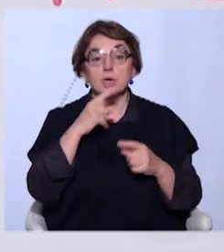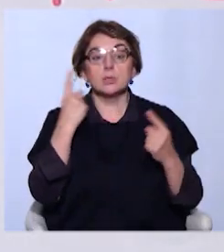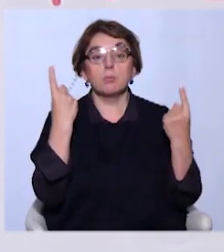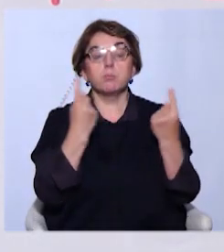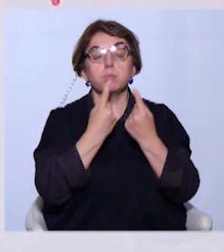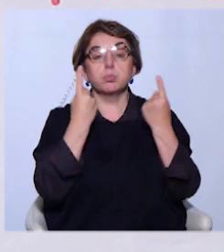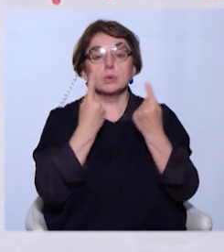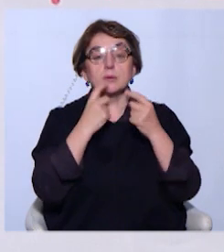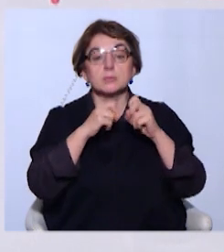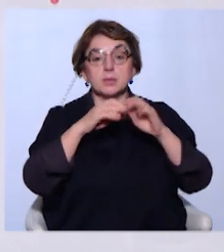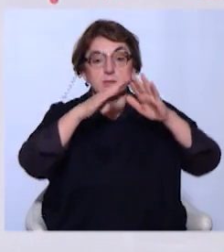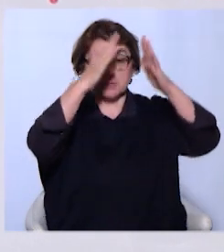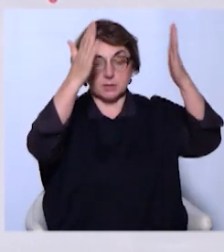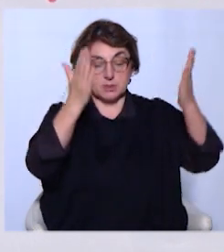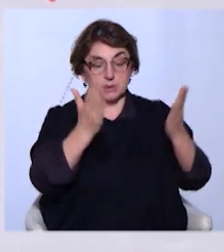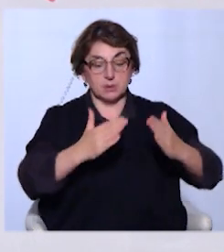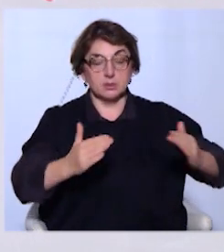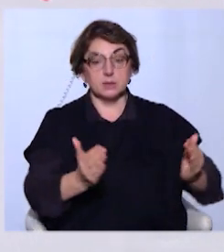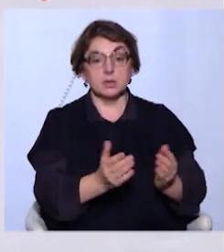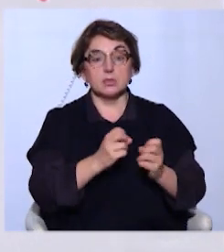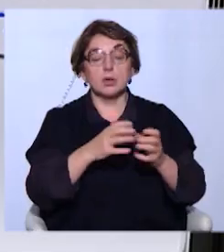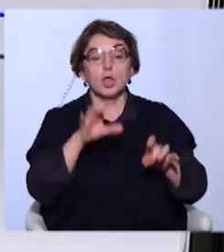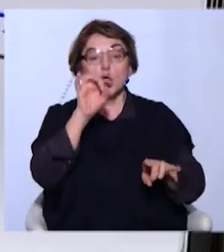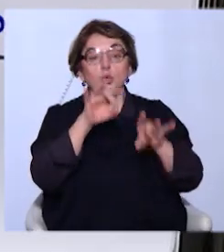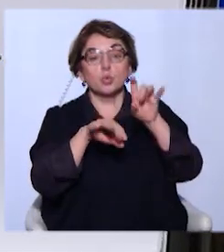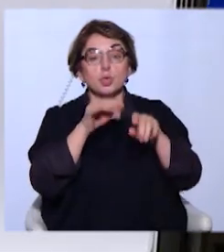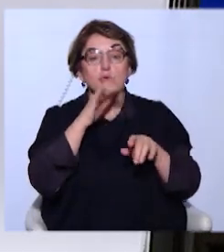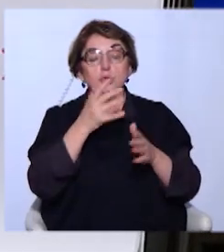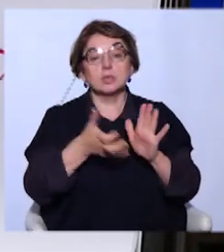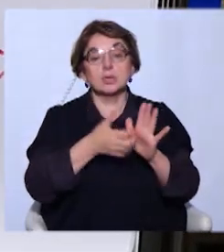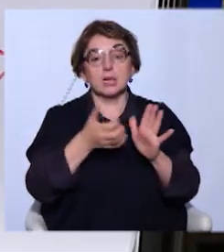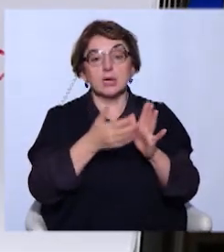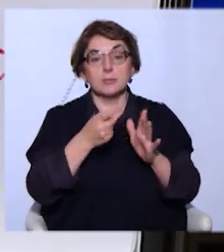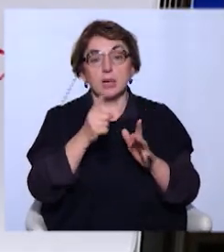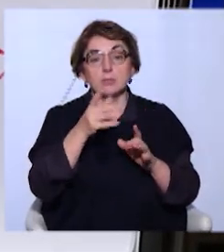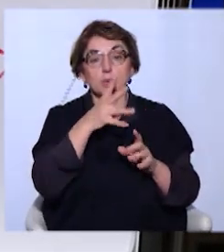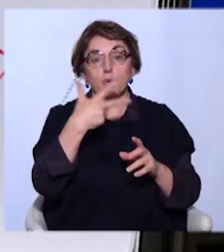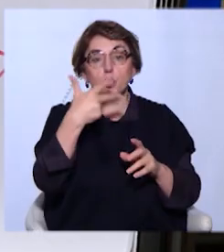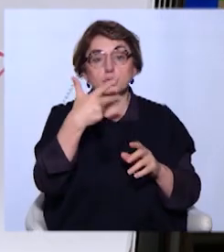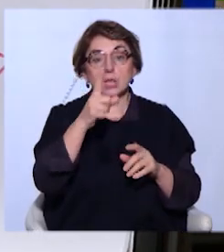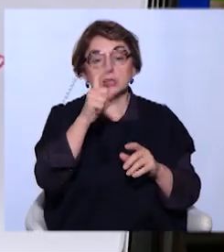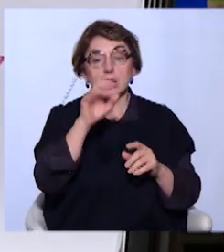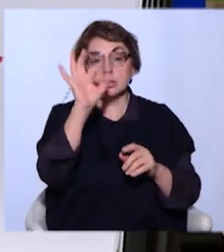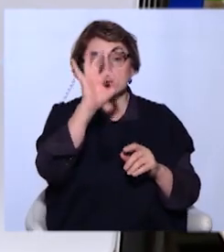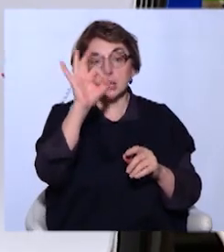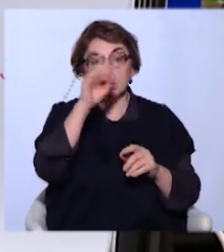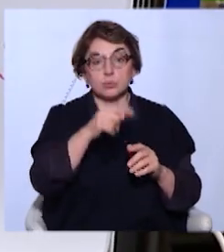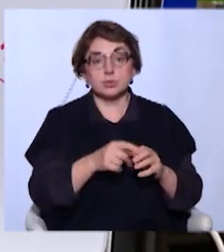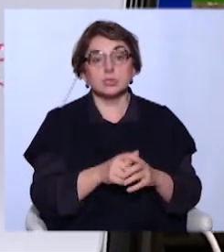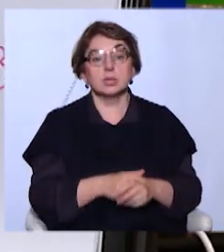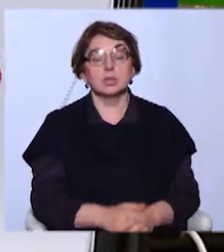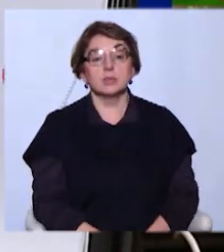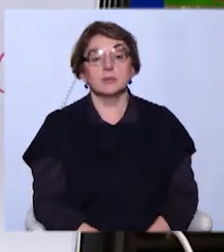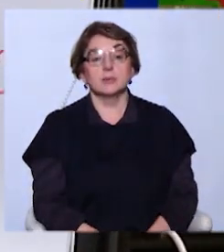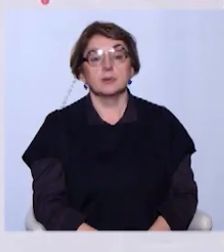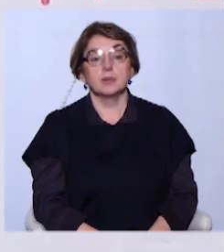პირველი არის პეტროლენის ეთერი და ბუნებრივია პირველი სარეაქციო სისტემას გამოიყოფა ის, რომლის დუღილის ტემპერატურა ყველაზე ნაკლებია, ამ